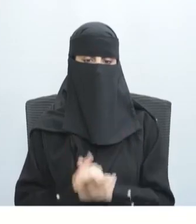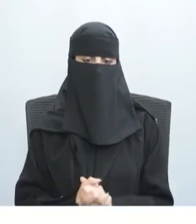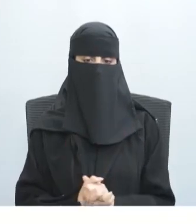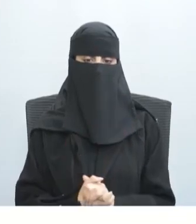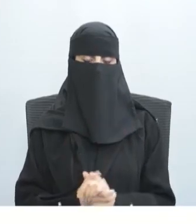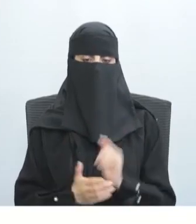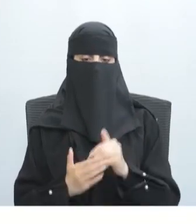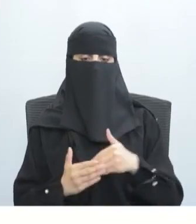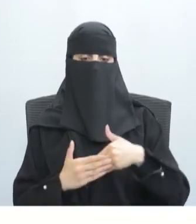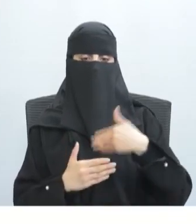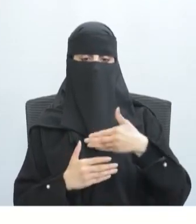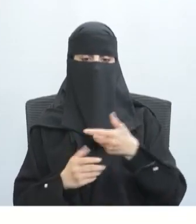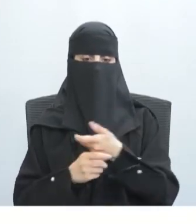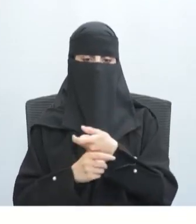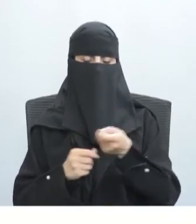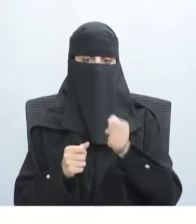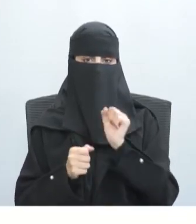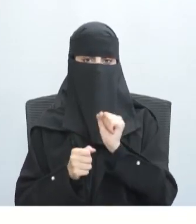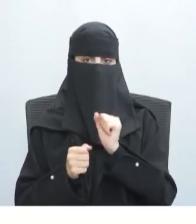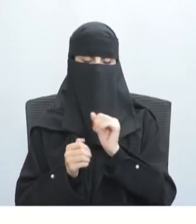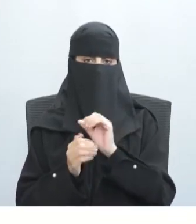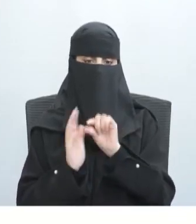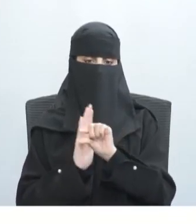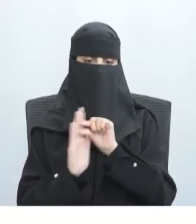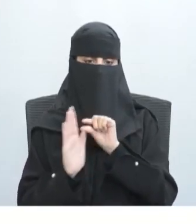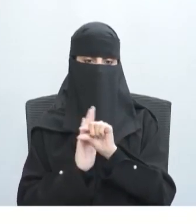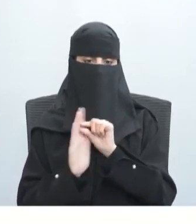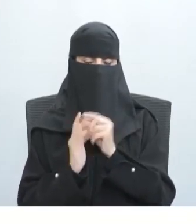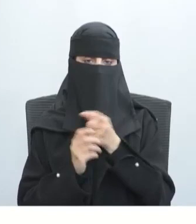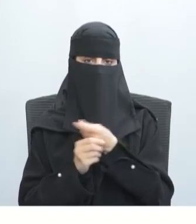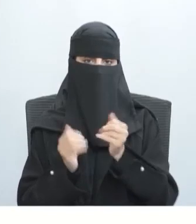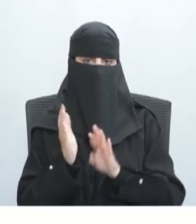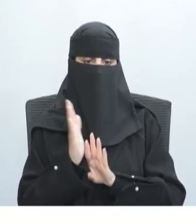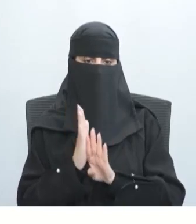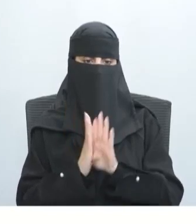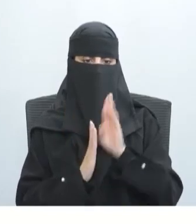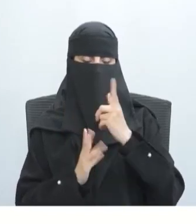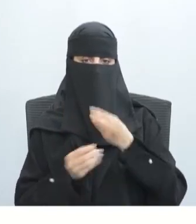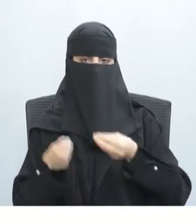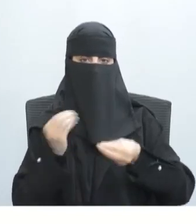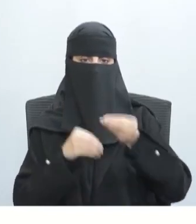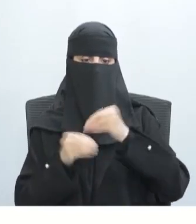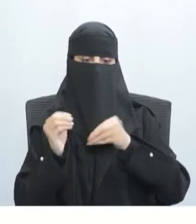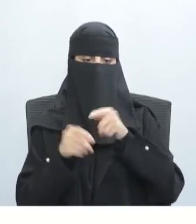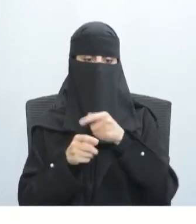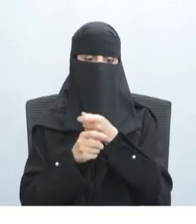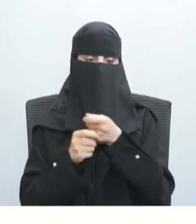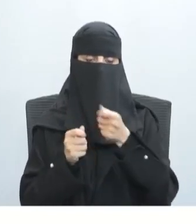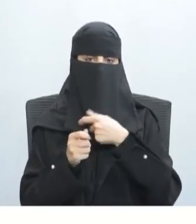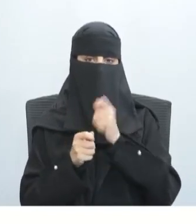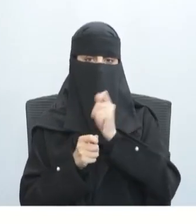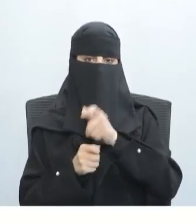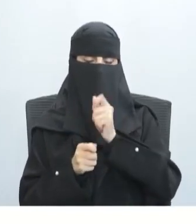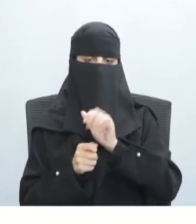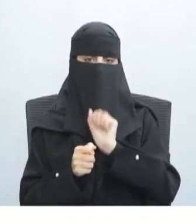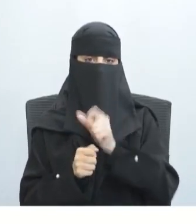المبلغ يستمر المال المودع في حساب استثمار بالازدياد نتيجه للارباح المدفوعه